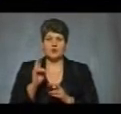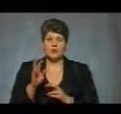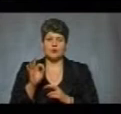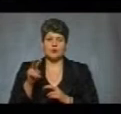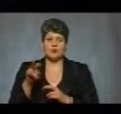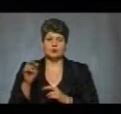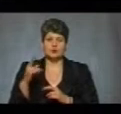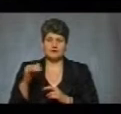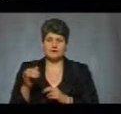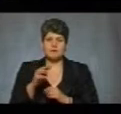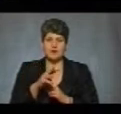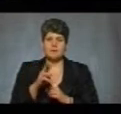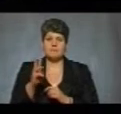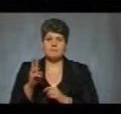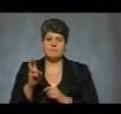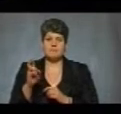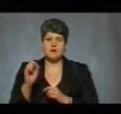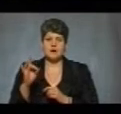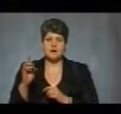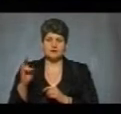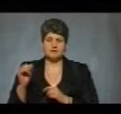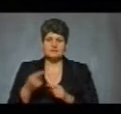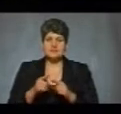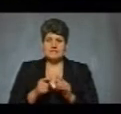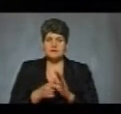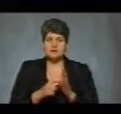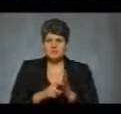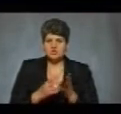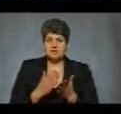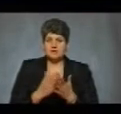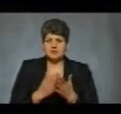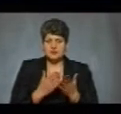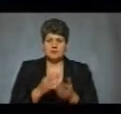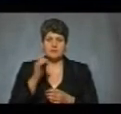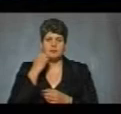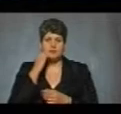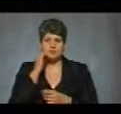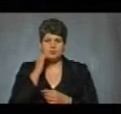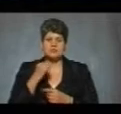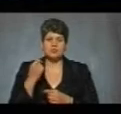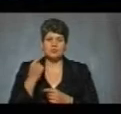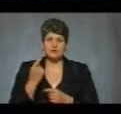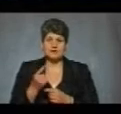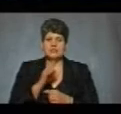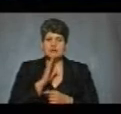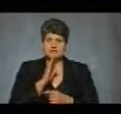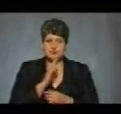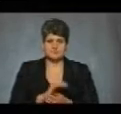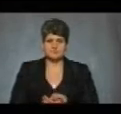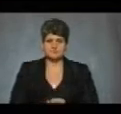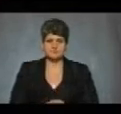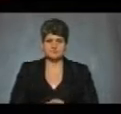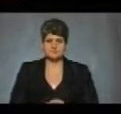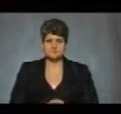Марії Барановської. Це приміщення належало бабусі однієї з дівчат.